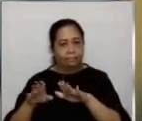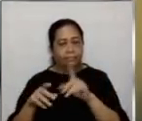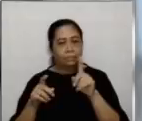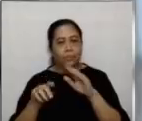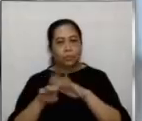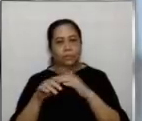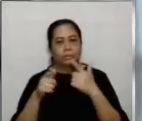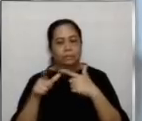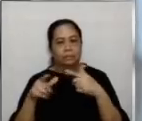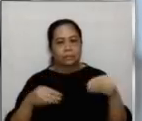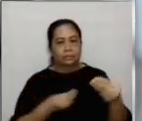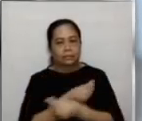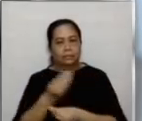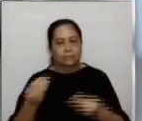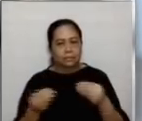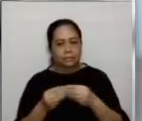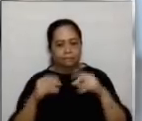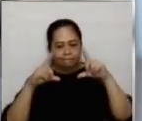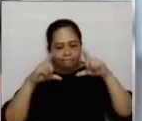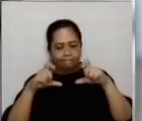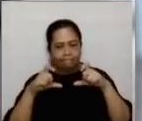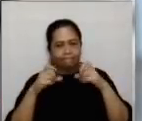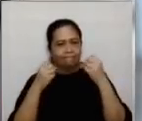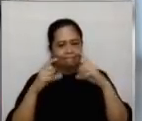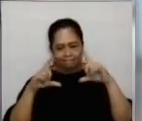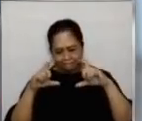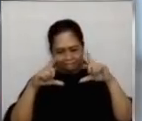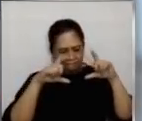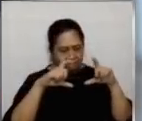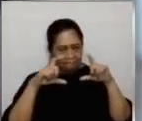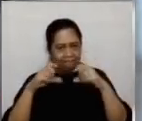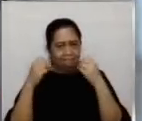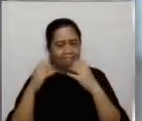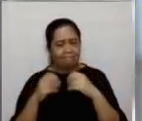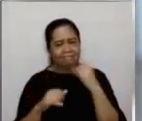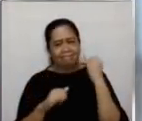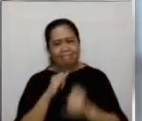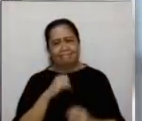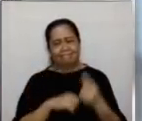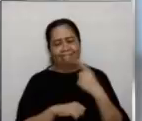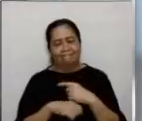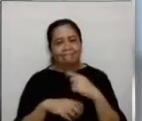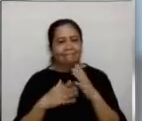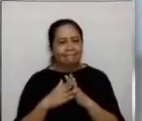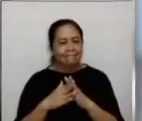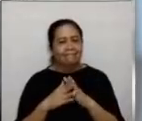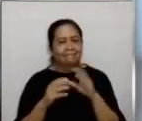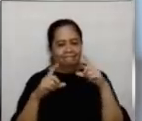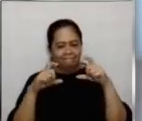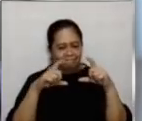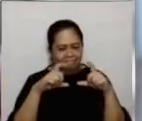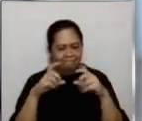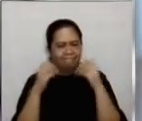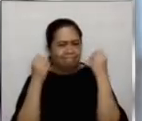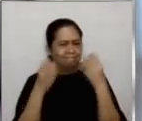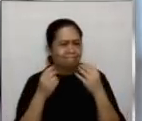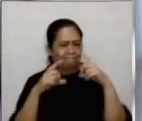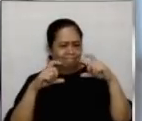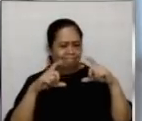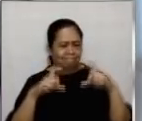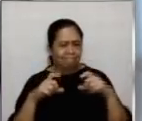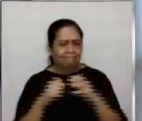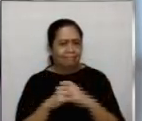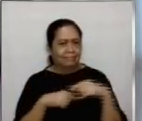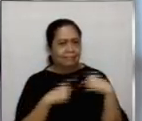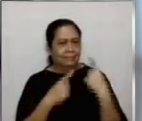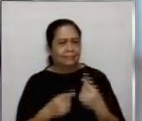barter. Pinicturean ko po siya ng marami. Kami kuling ala. Yan po yung ginawa, pinicturean ko siya ng marami. Laki. Since nasa